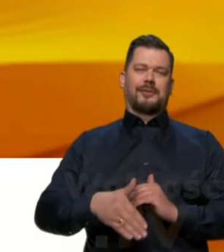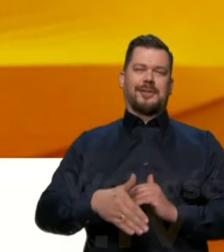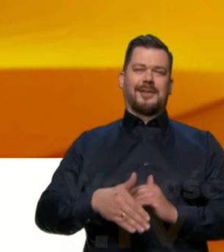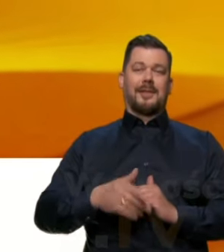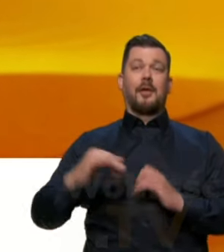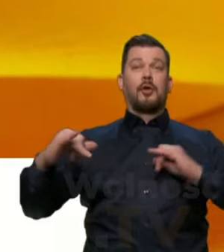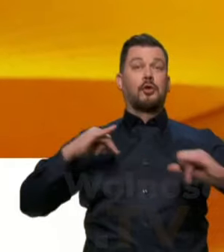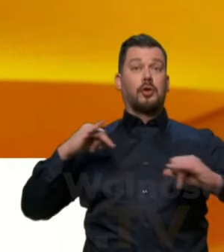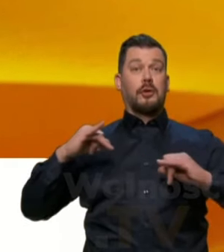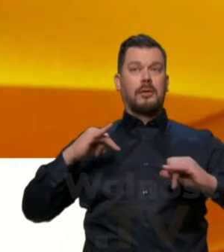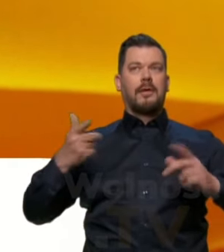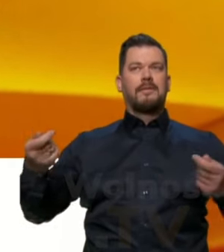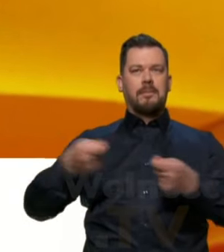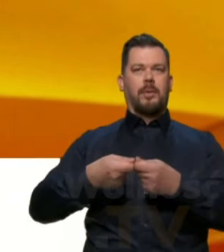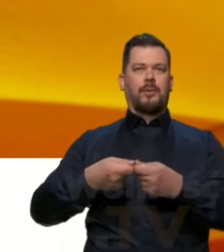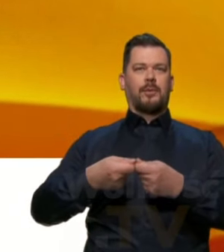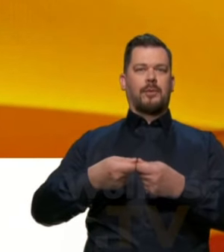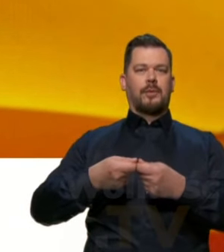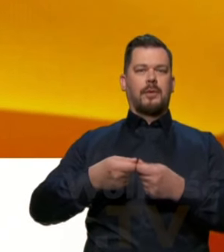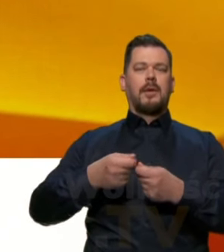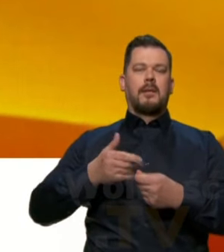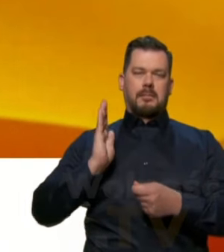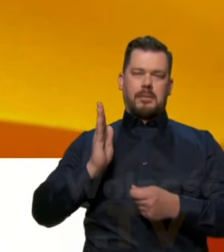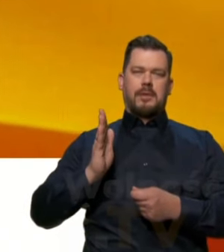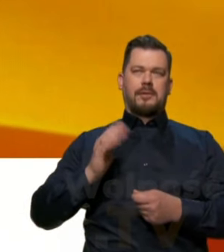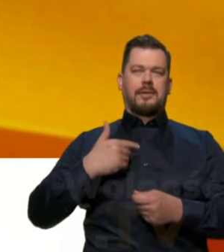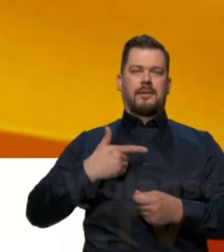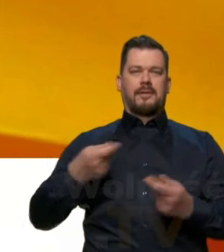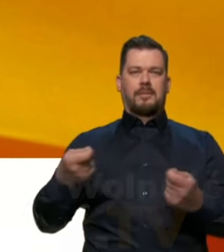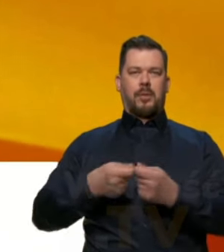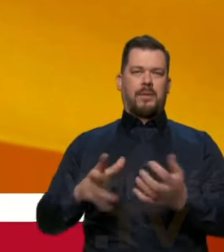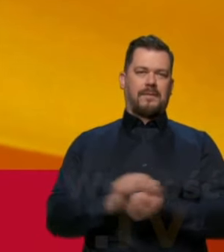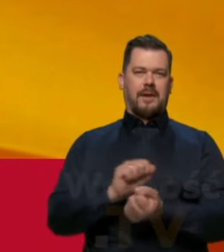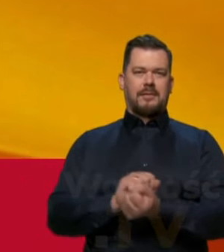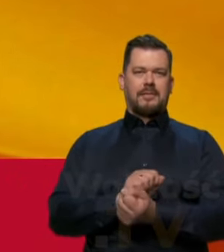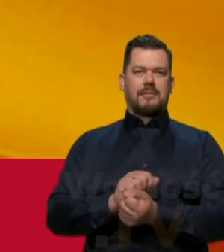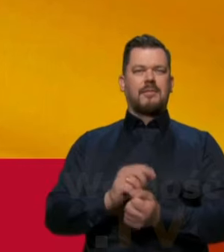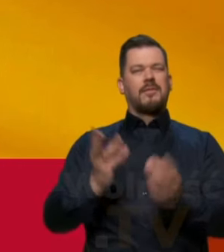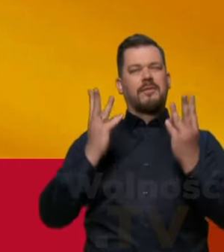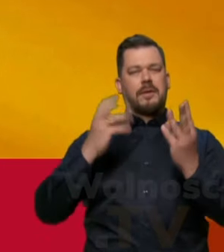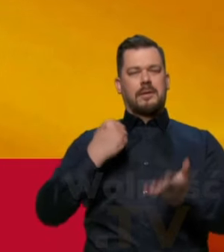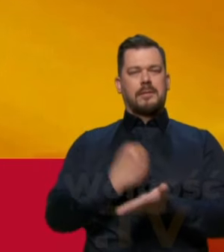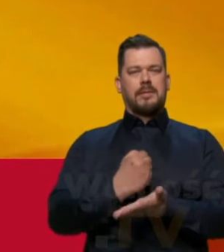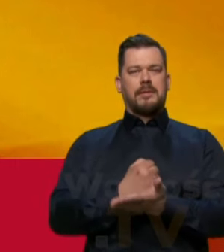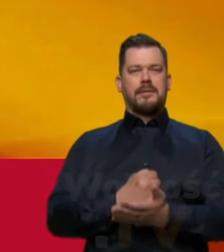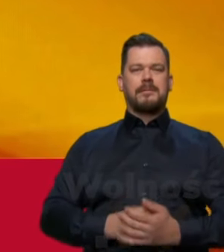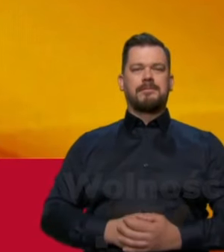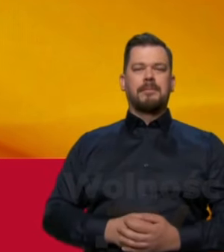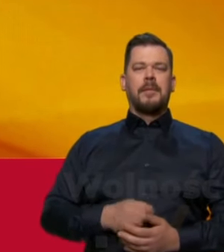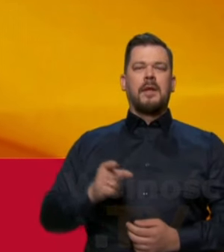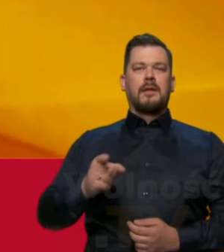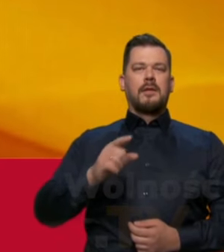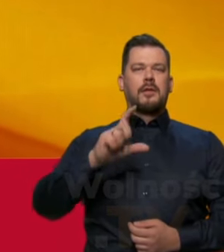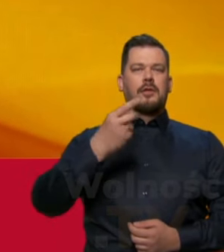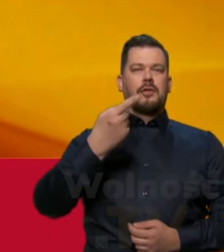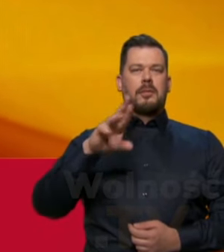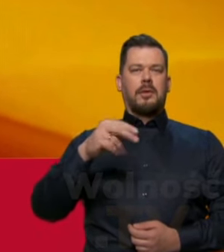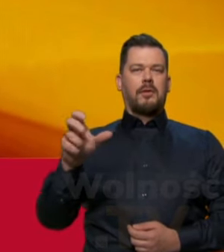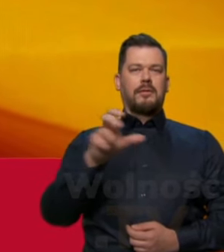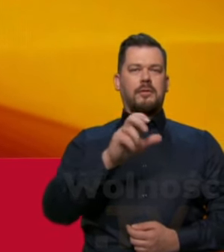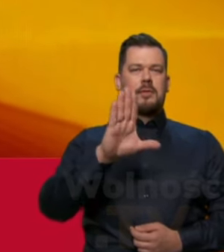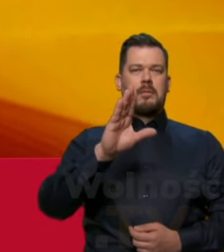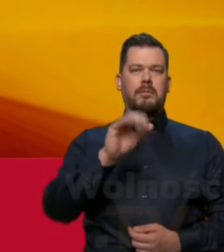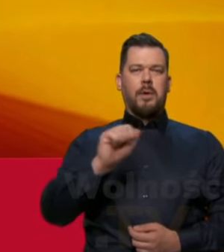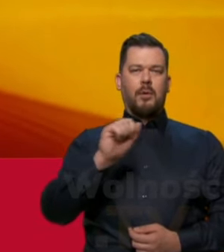tym rządzie pracują ludzie, z którymi będzie można wspólnie walczyć o ważne dla nas sprawy. Mówię o Agnieszce Dziemianowicz-Bąk, ministrze